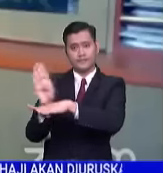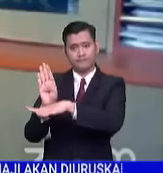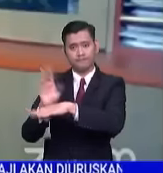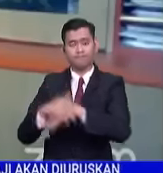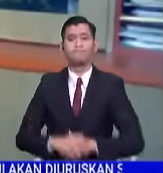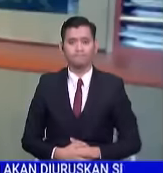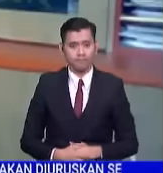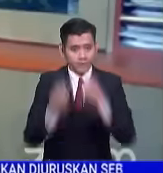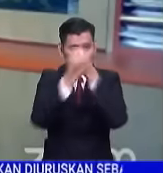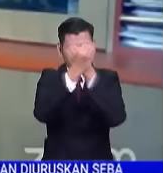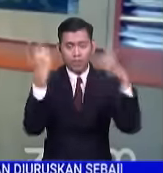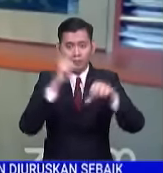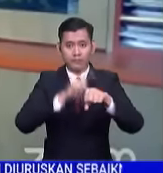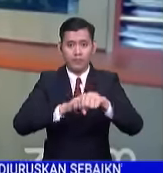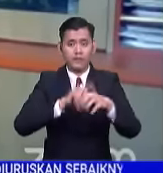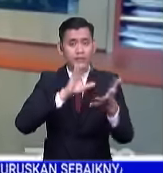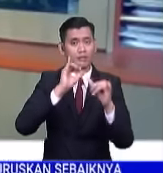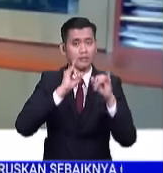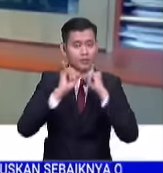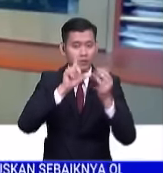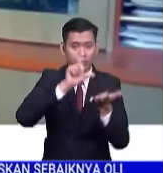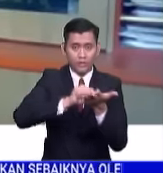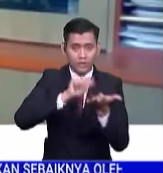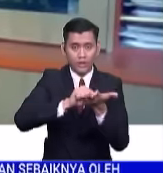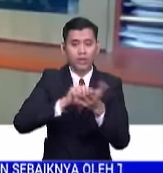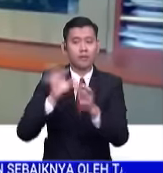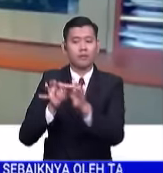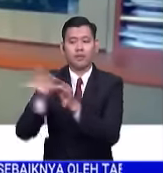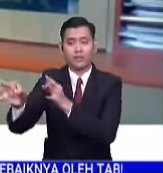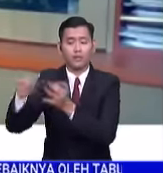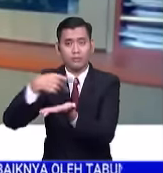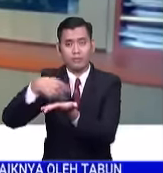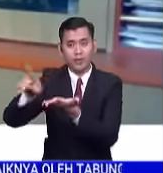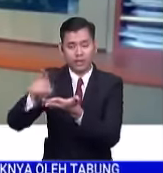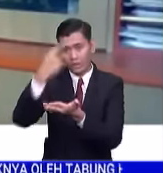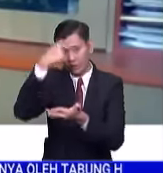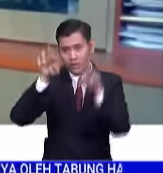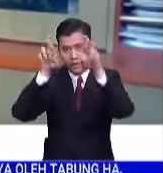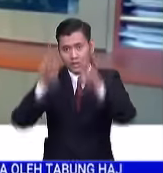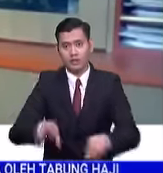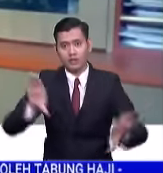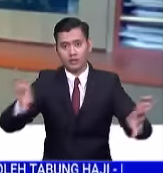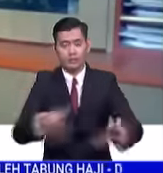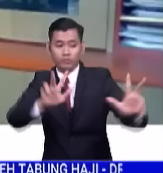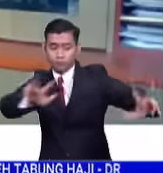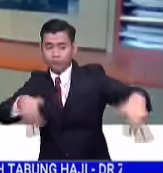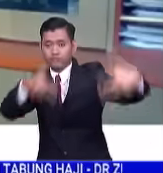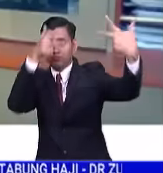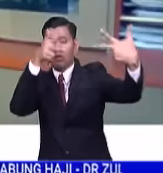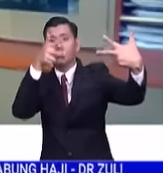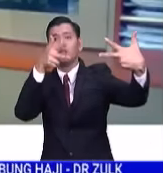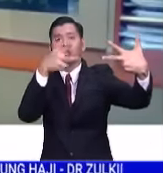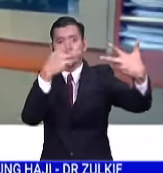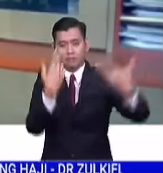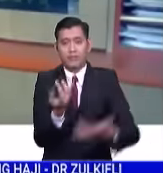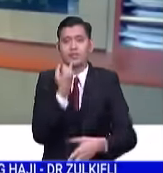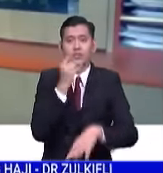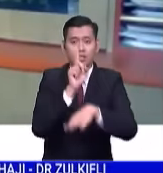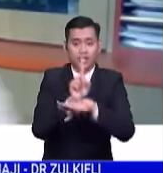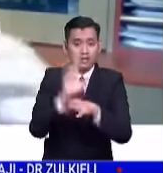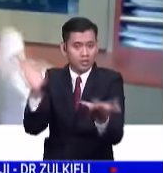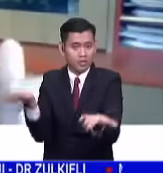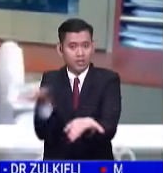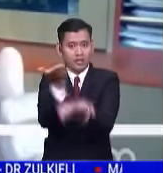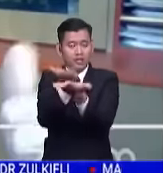Beliau berkata demikian dalam sidang media moratorium untuk rakyat yang diadakan secara maya. Memorandum yang mengandungi